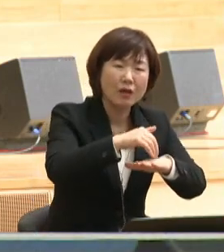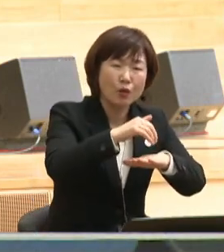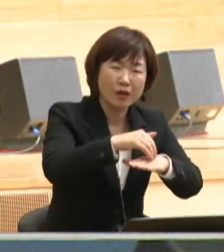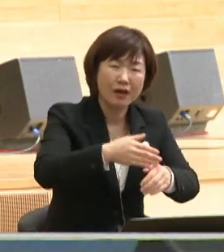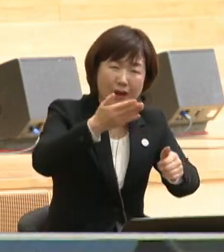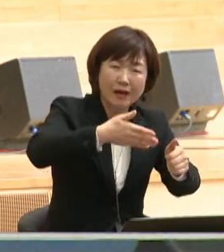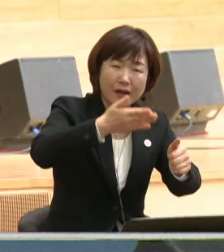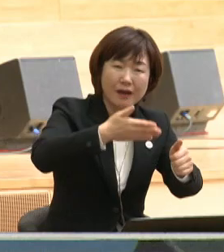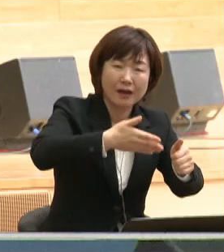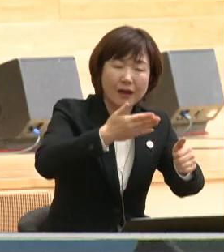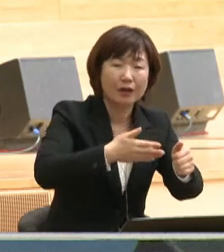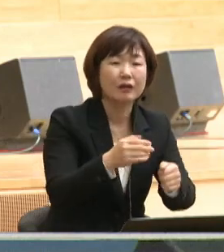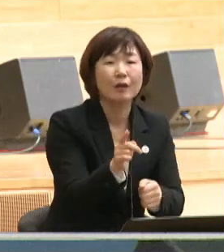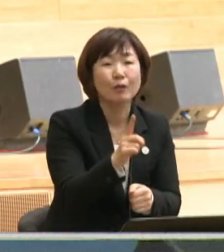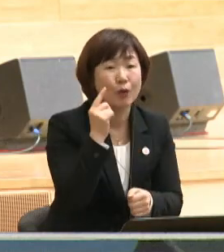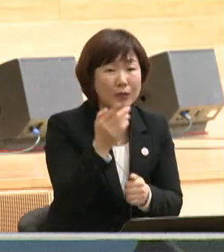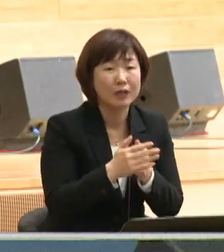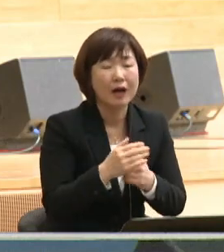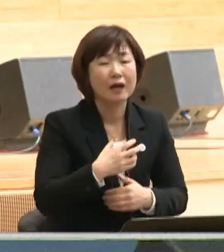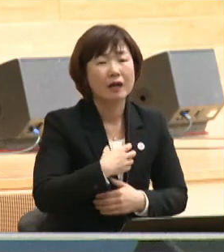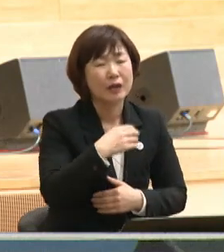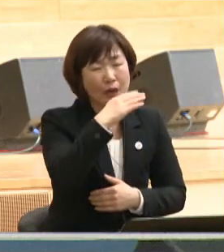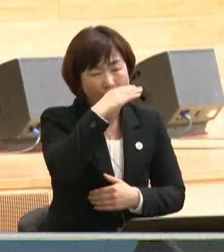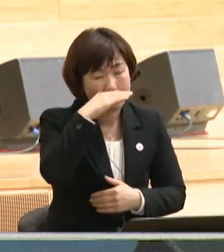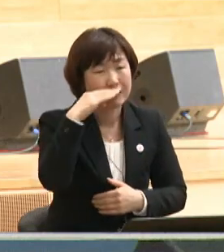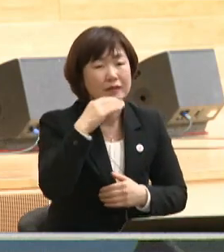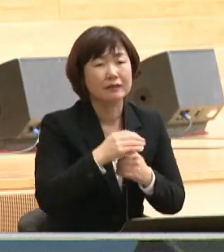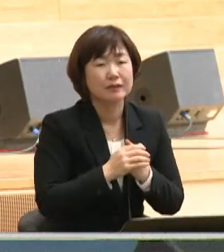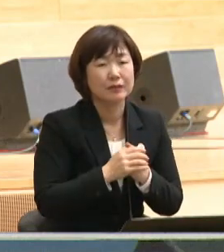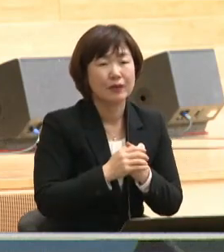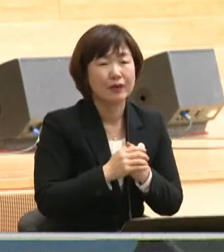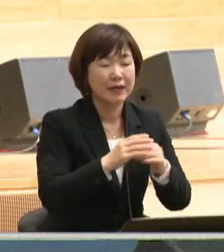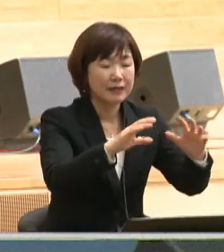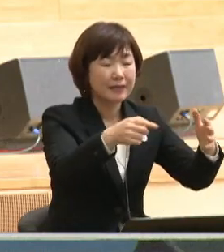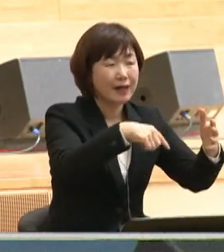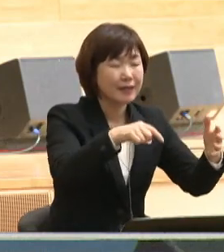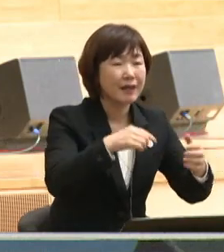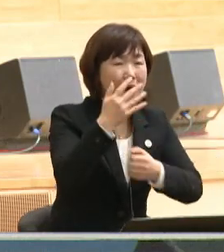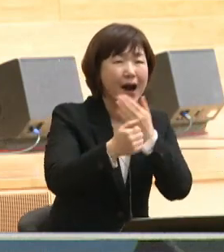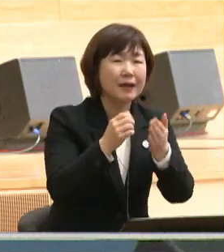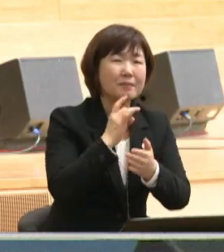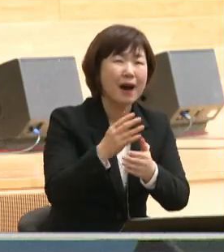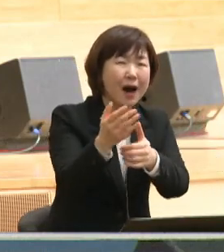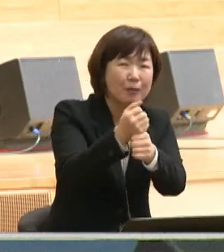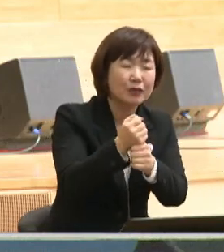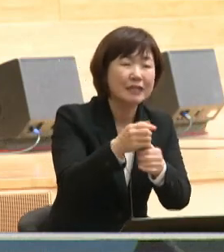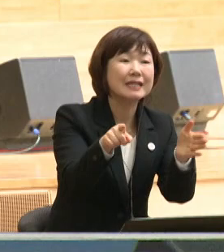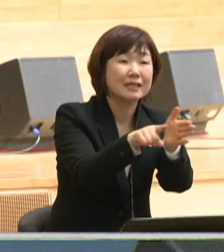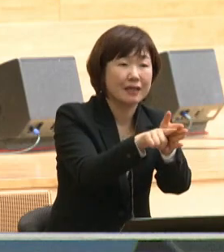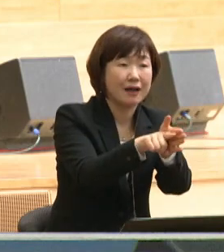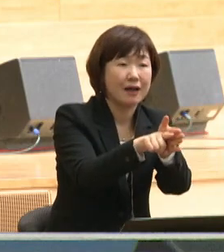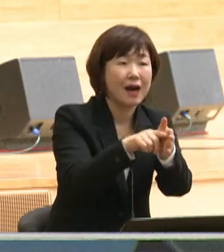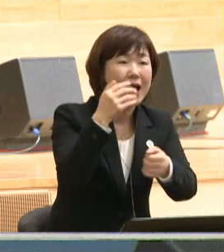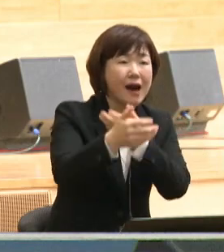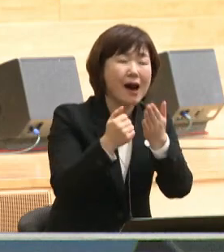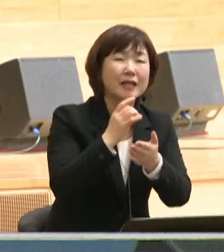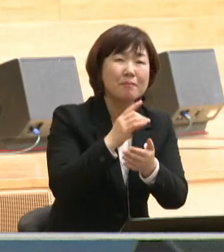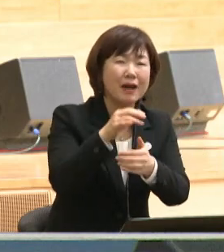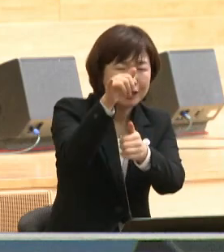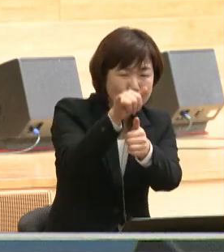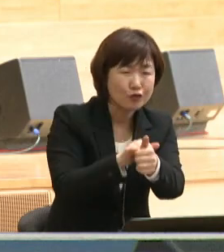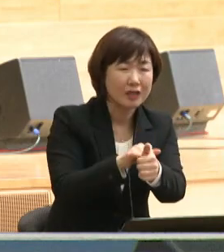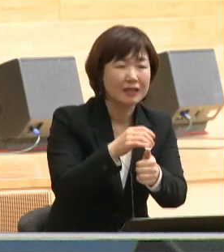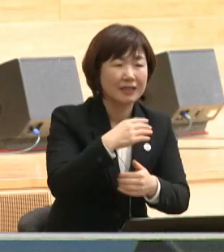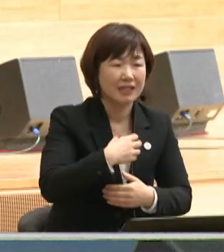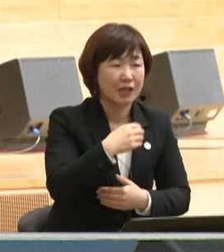것이 무엇 안녕하십니까 경건 세상 가운데에서 하나님만 붙드는 그 신앙 하나님께만 충성하는 그